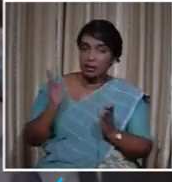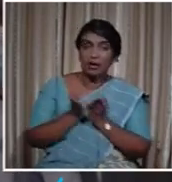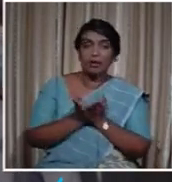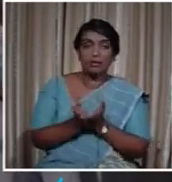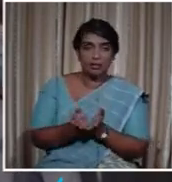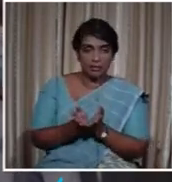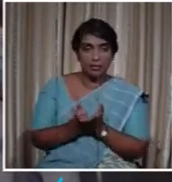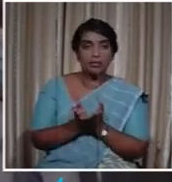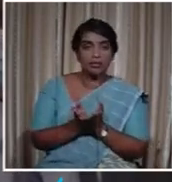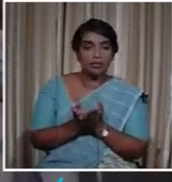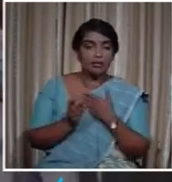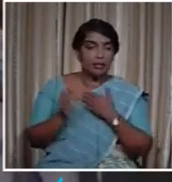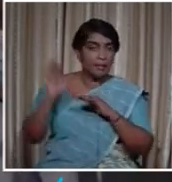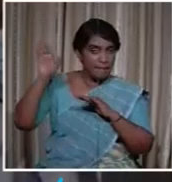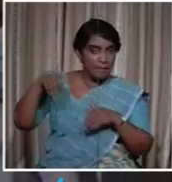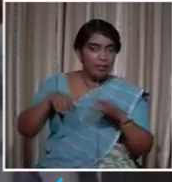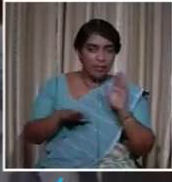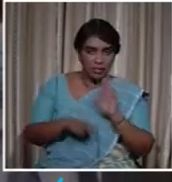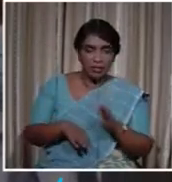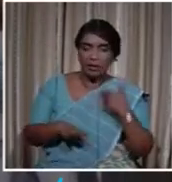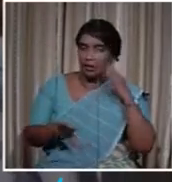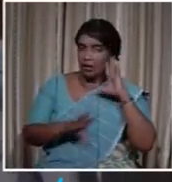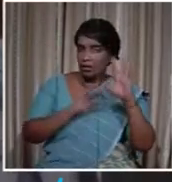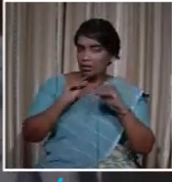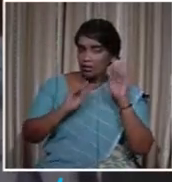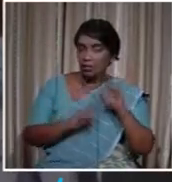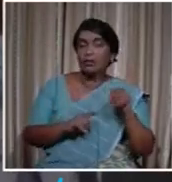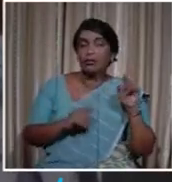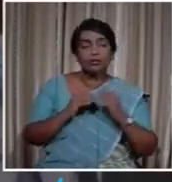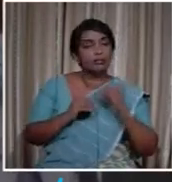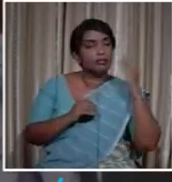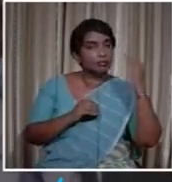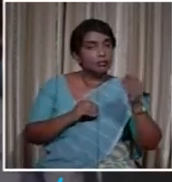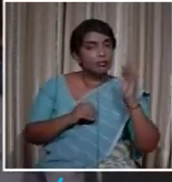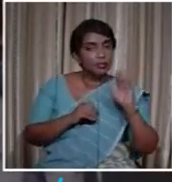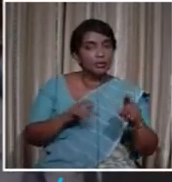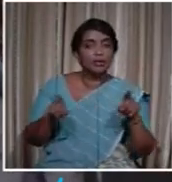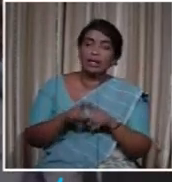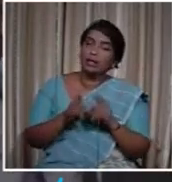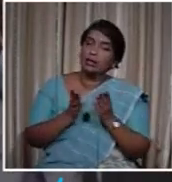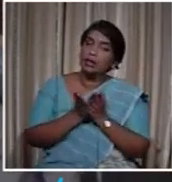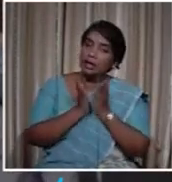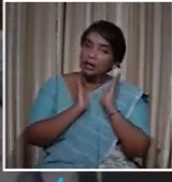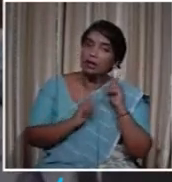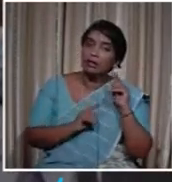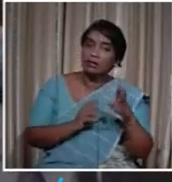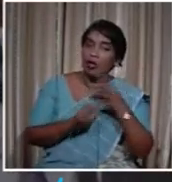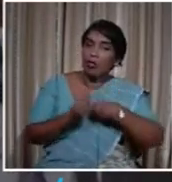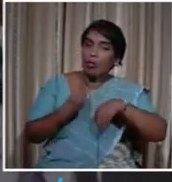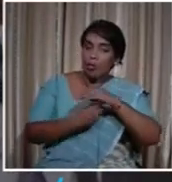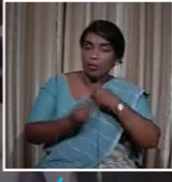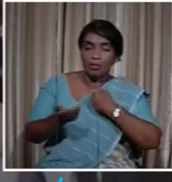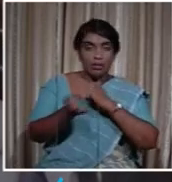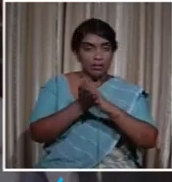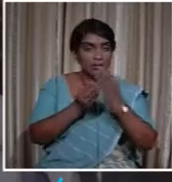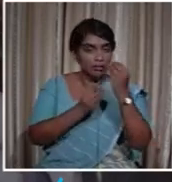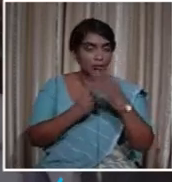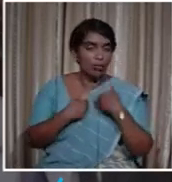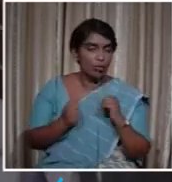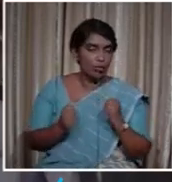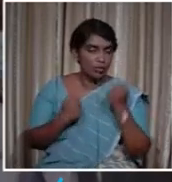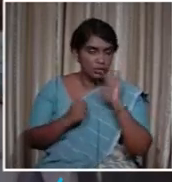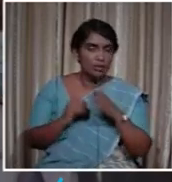கொண்டிருப்பதாக செய்திகள் சொல்கிறது. இவற்றையெல்லாம் தாண்டி இன்னும் இந்தியா உரமானியம் வழங்குவதற்கு தயாராக இருப்பதாகவும் நேற்றைய தினம் இங்கு